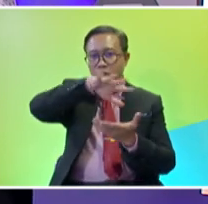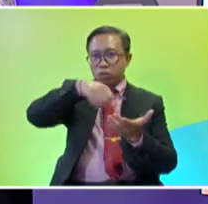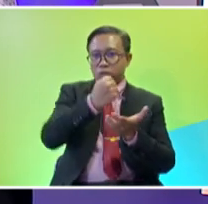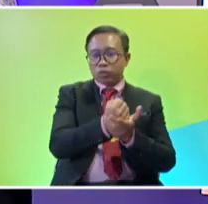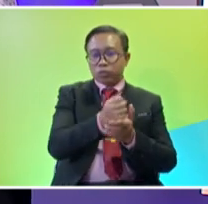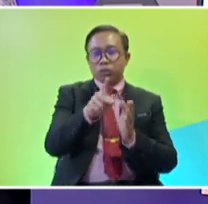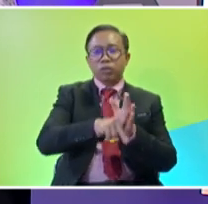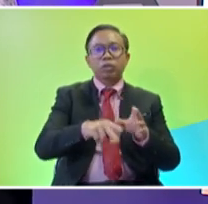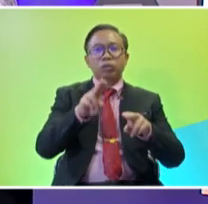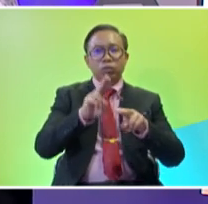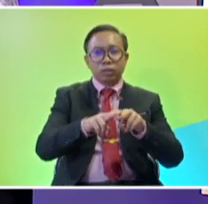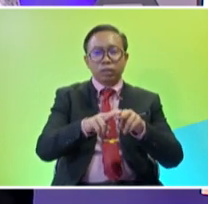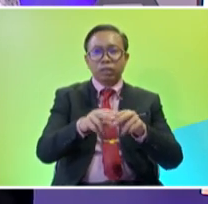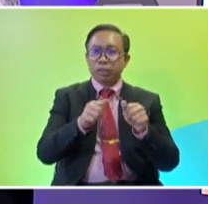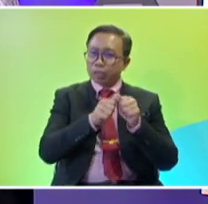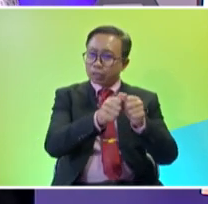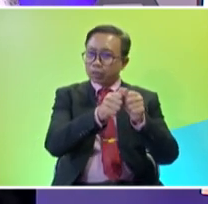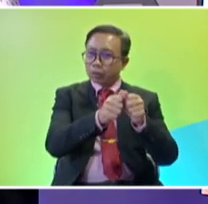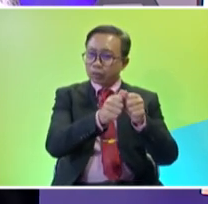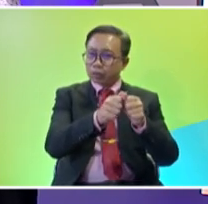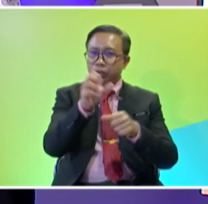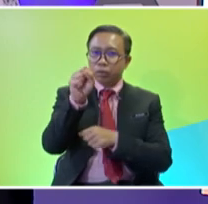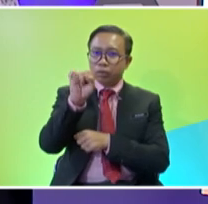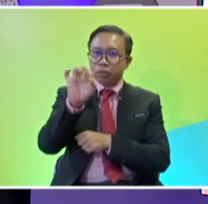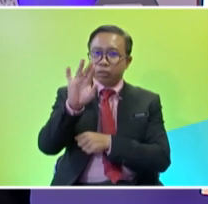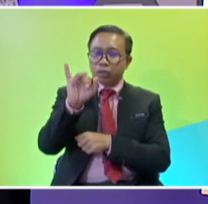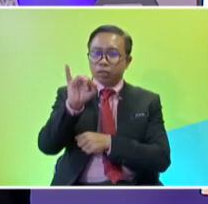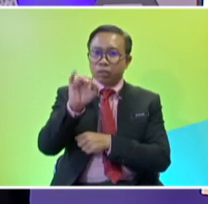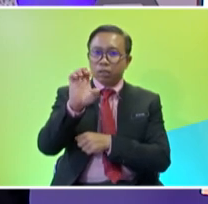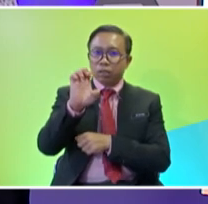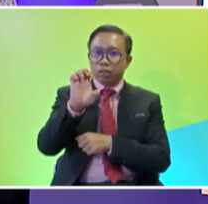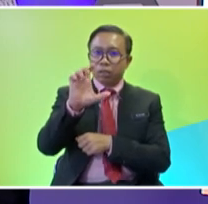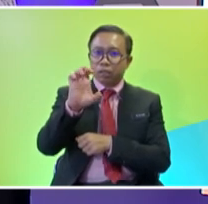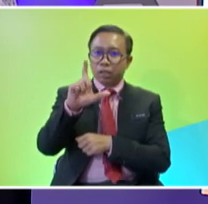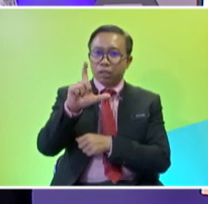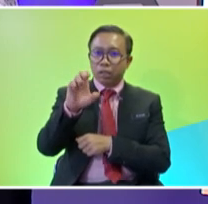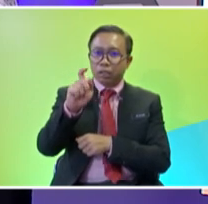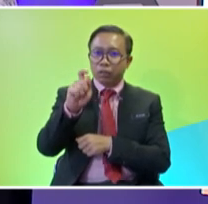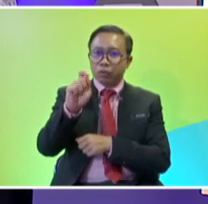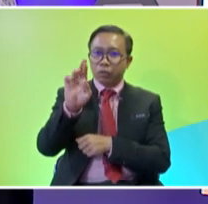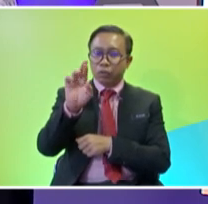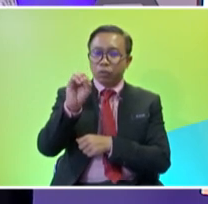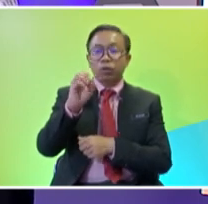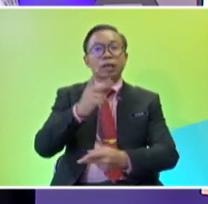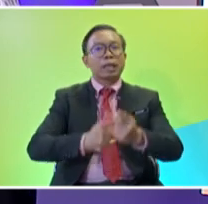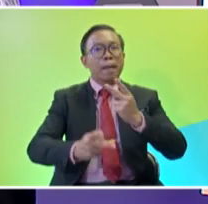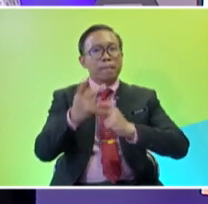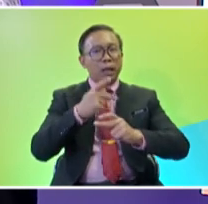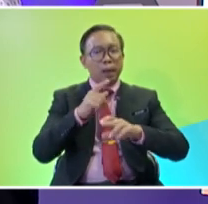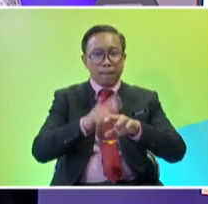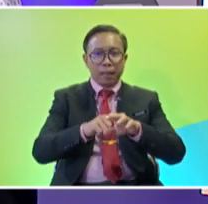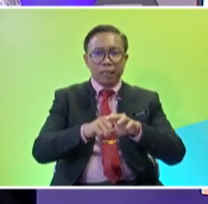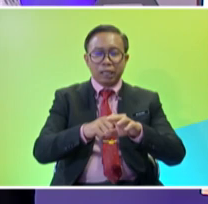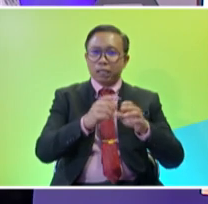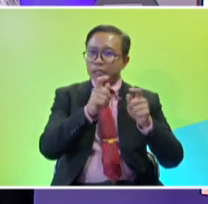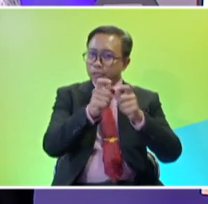kedudukan itu adalah berdasarkan ciri elektrokimia kita perlu tahu lah ya mana berada pada